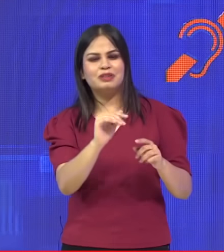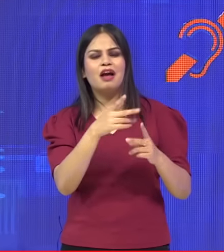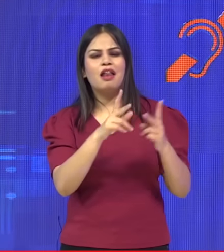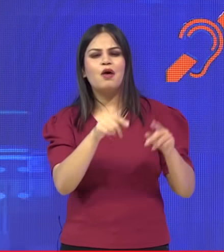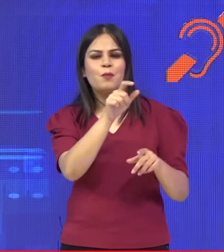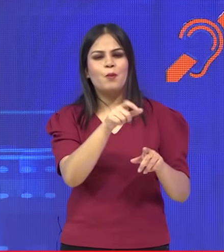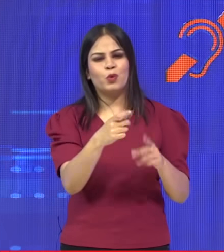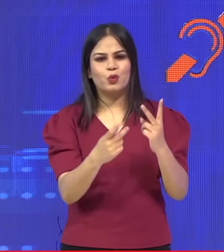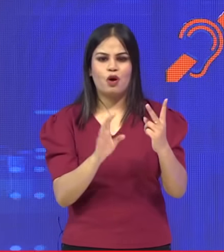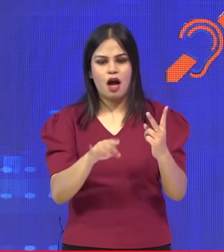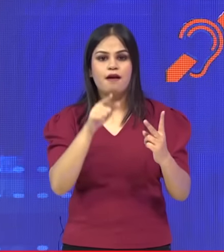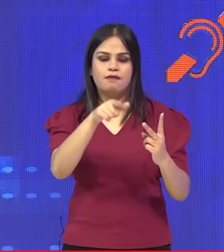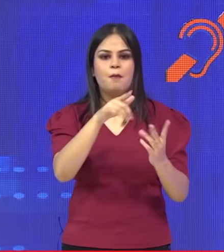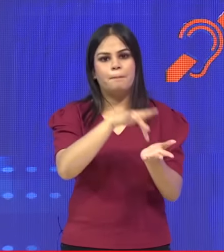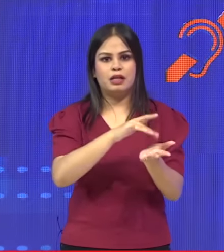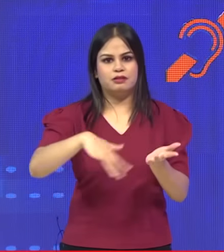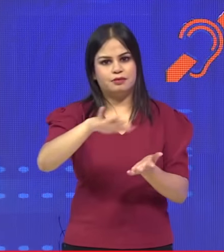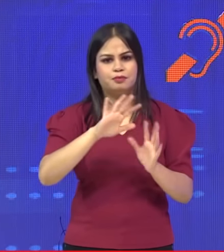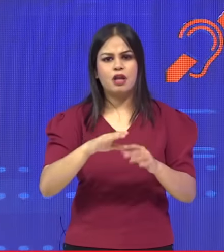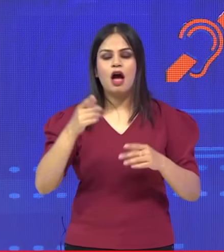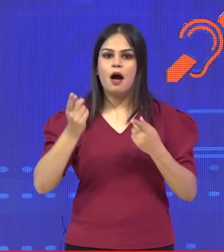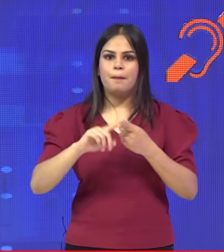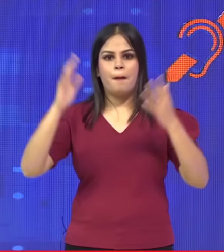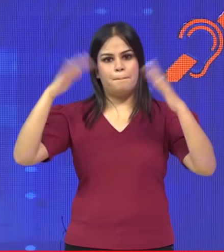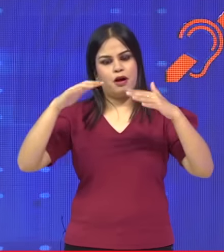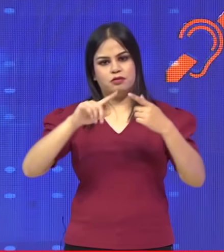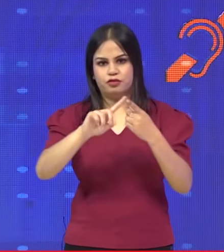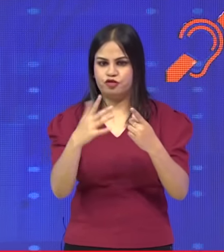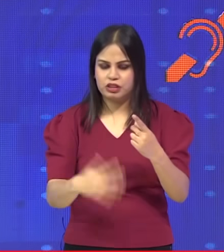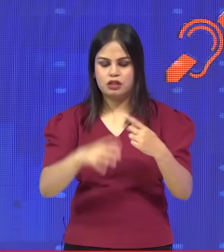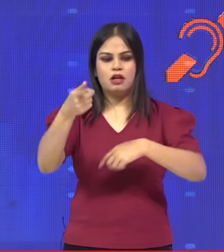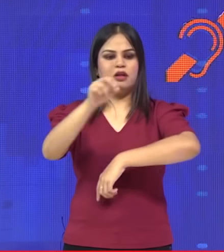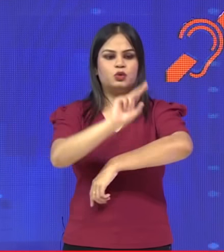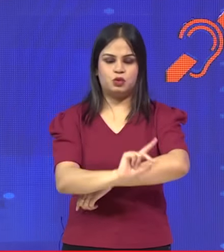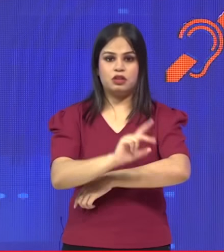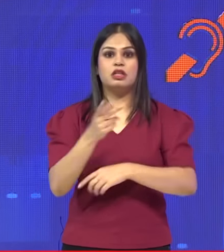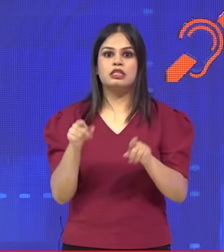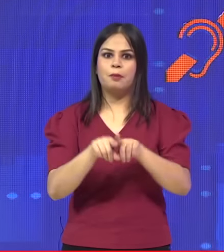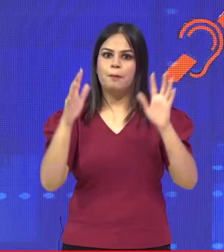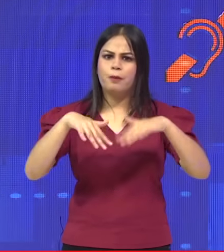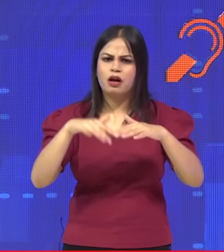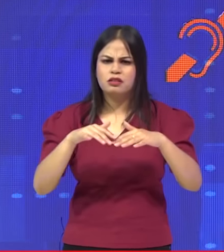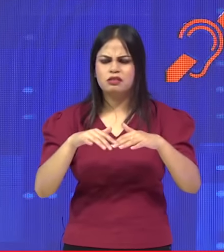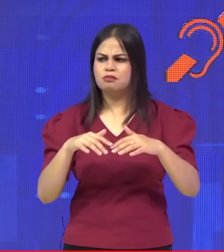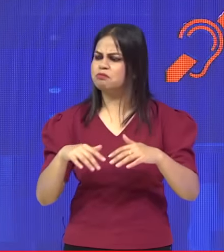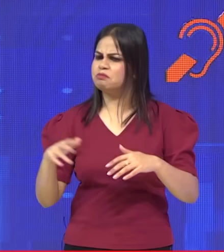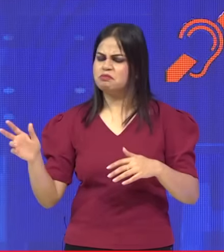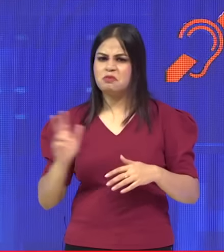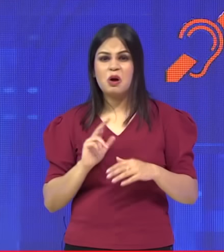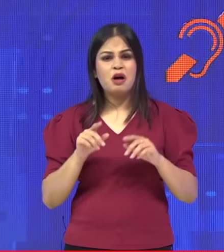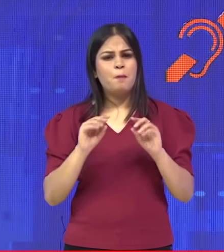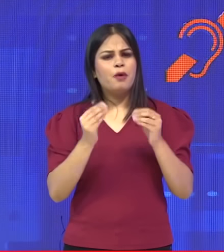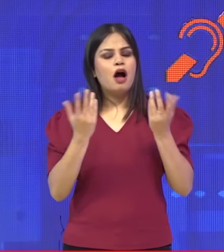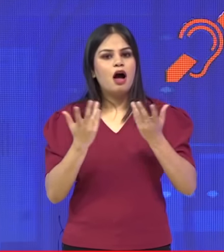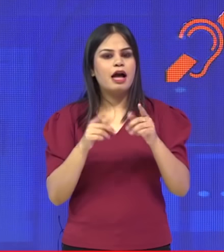अफ्रीका तू एक दिन बारिश गिर गई दूसरी दिन बारिश गिर गई यू नो मैंने बोला क्या यू नो जो एक टपका है जो